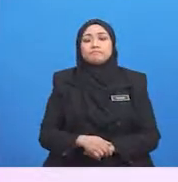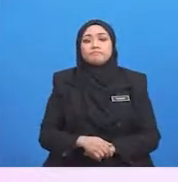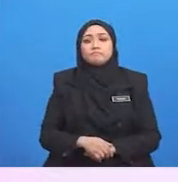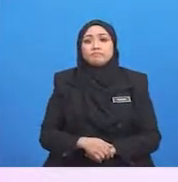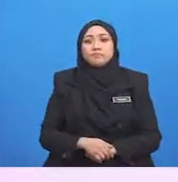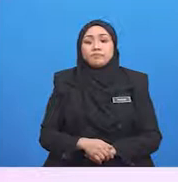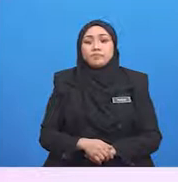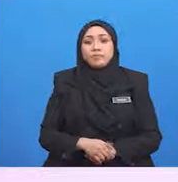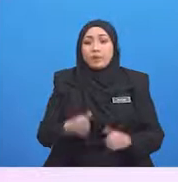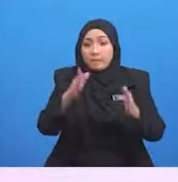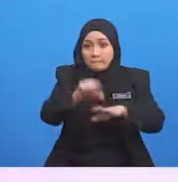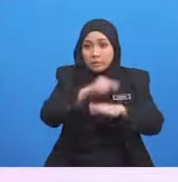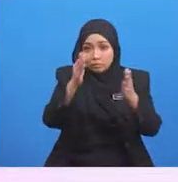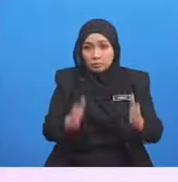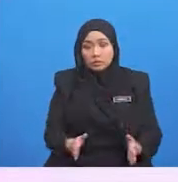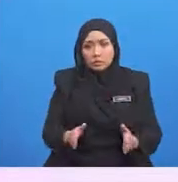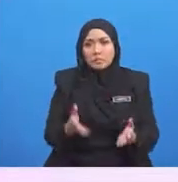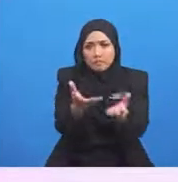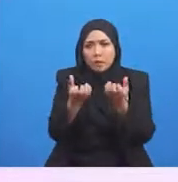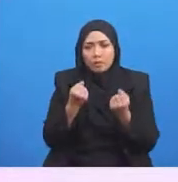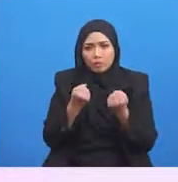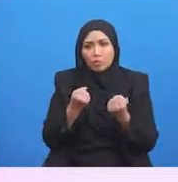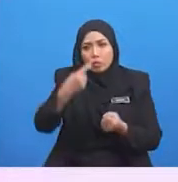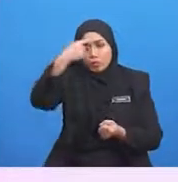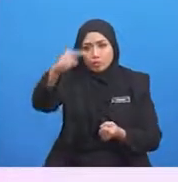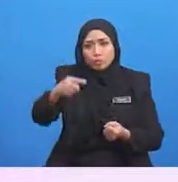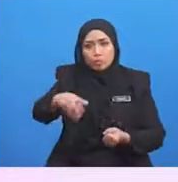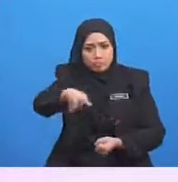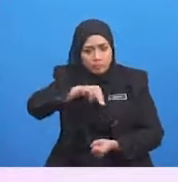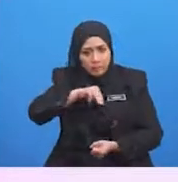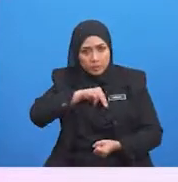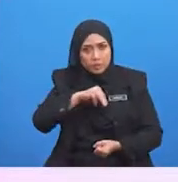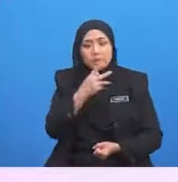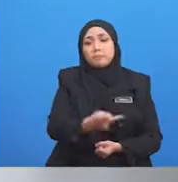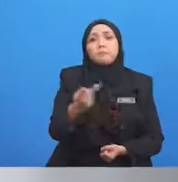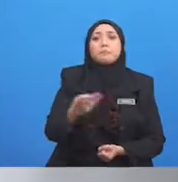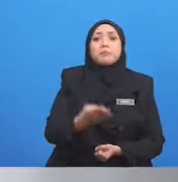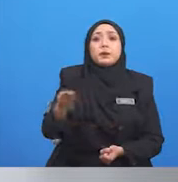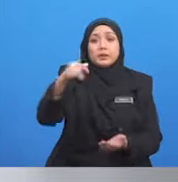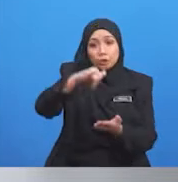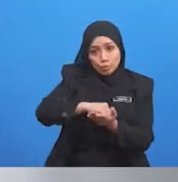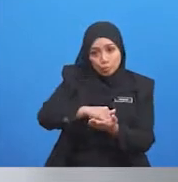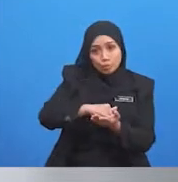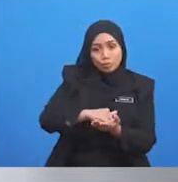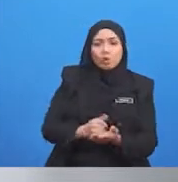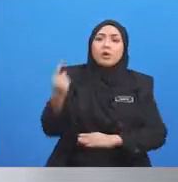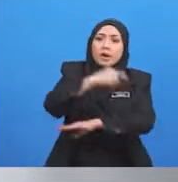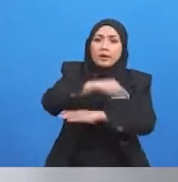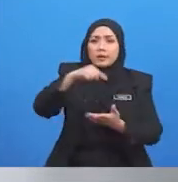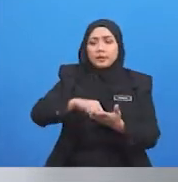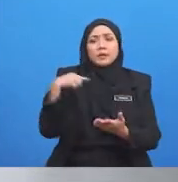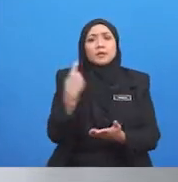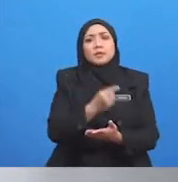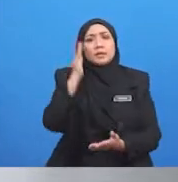pengguna mempunyai keinginan untuk memiliki produk tersebut. Oleh itu, hari ini kita